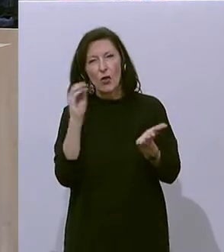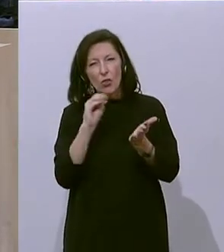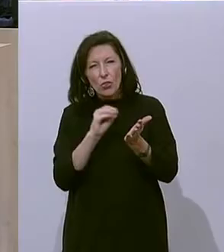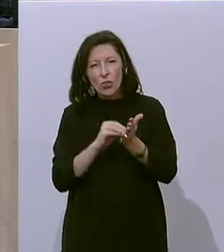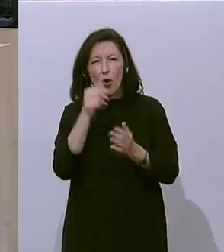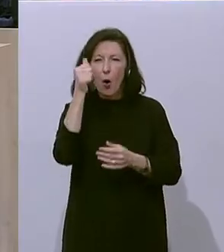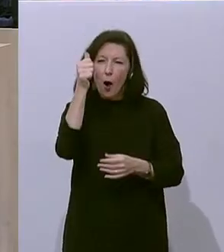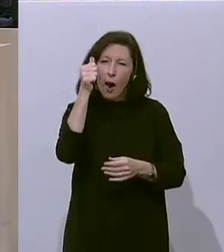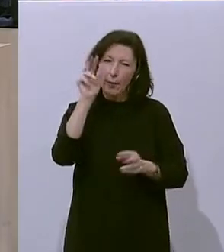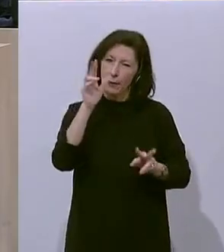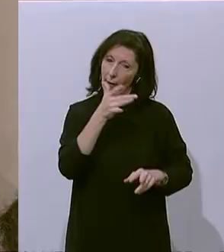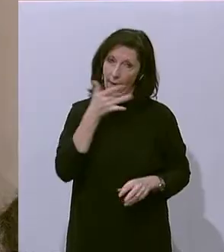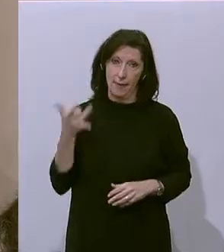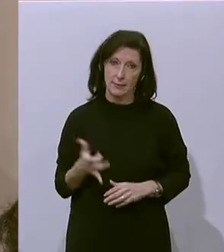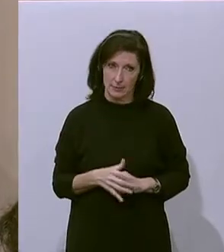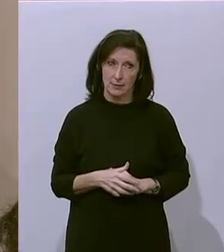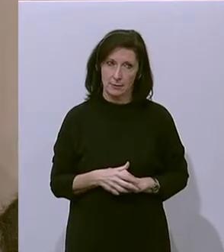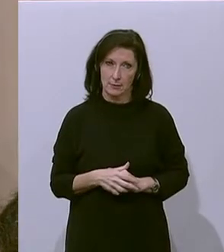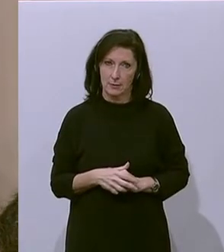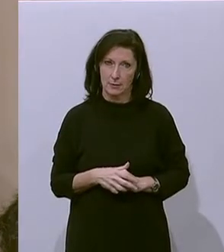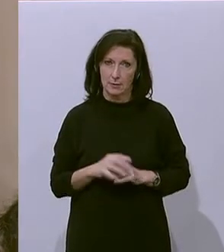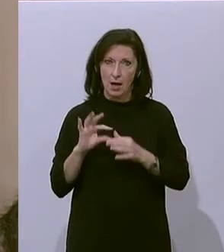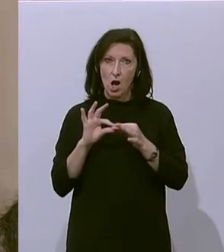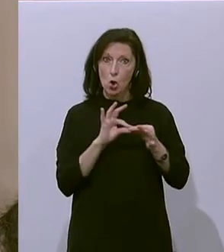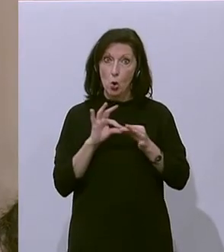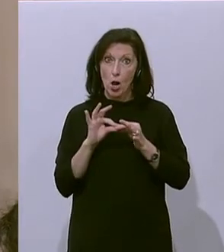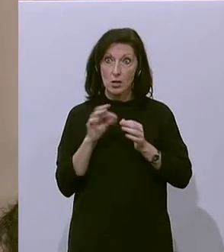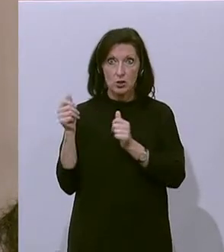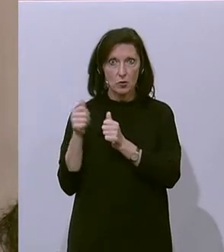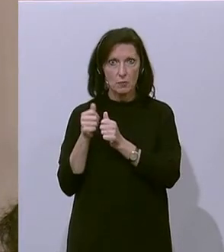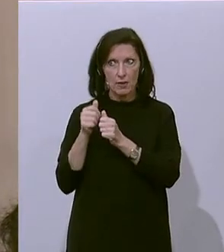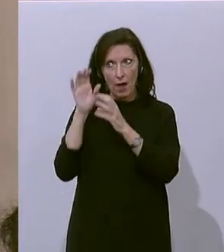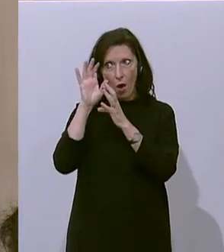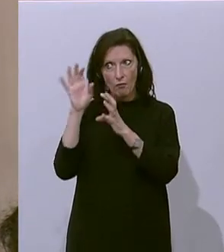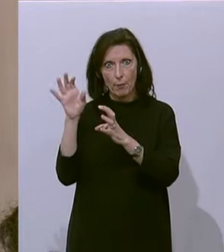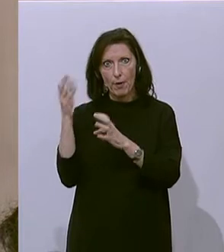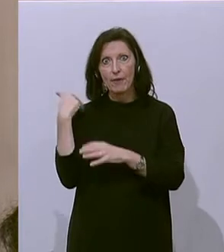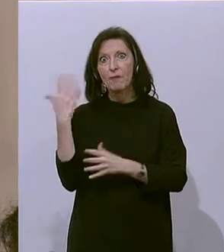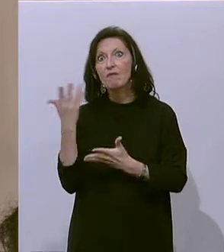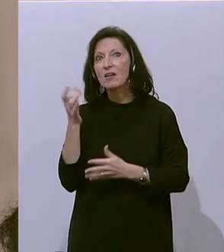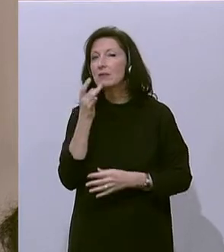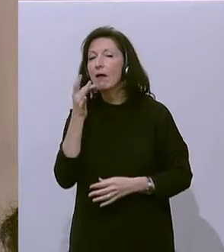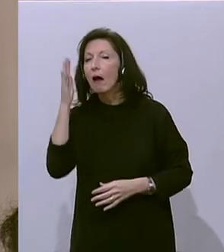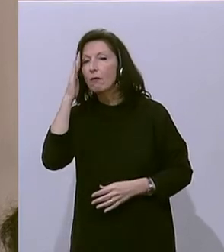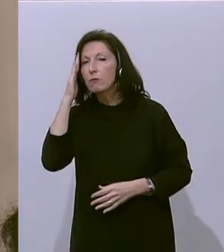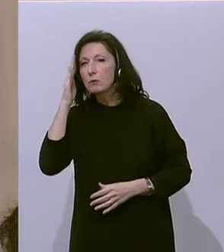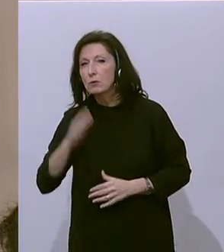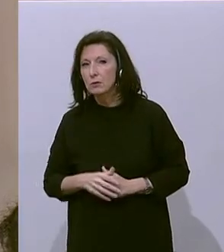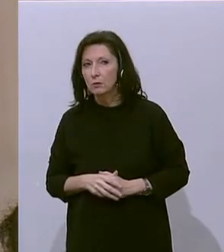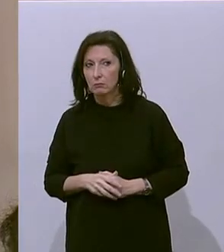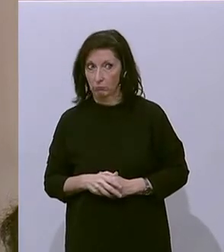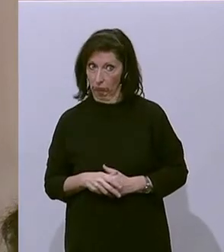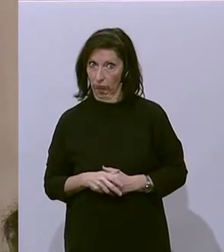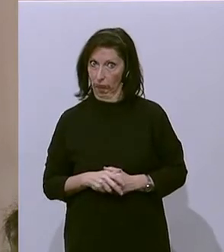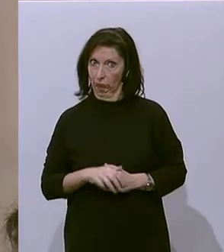weitere brisante Frage: Was wusste der Koalitionspartner ÖVP? Und im Vorfeld der